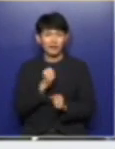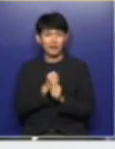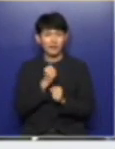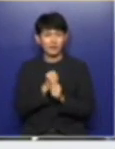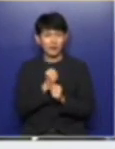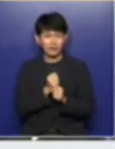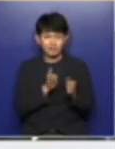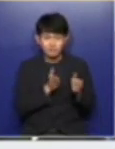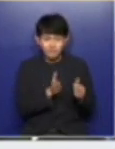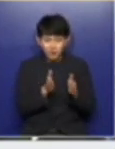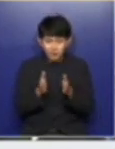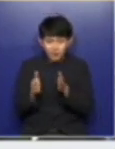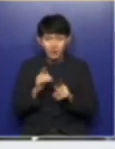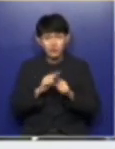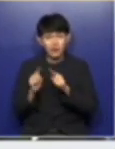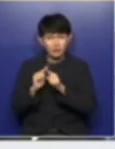าน